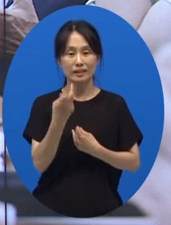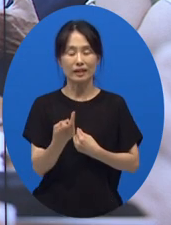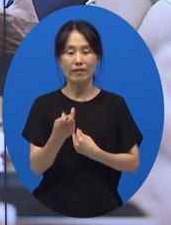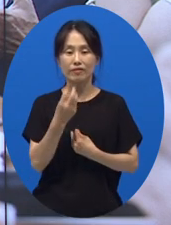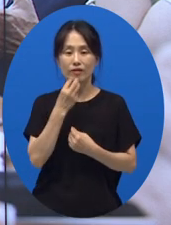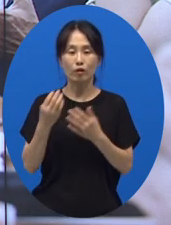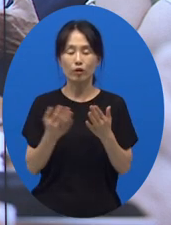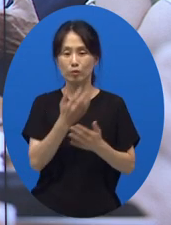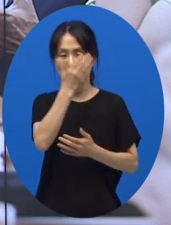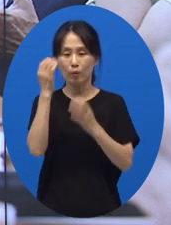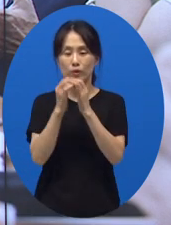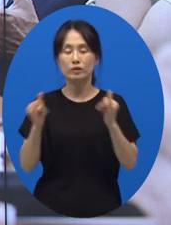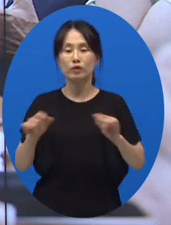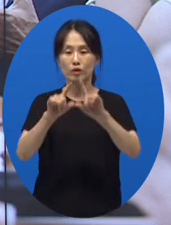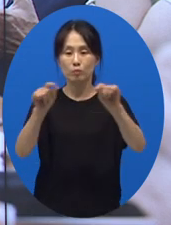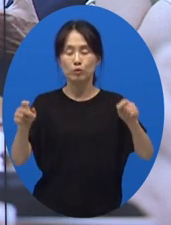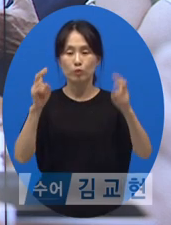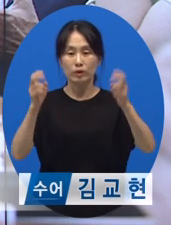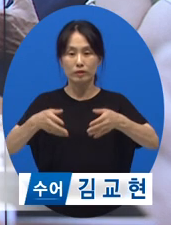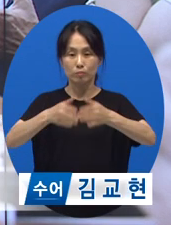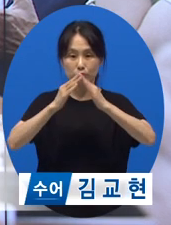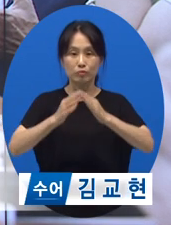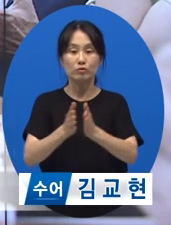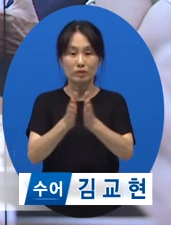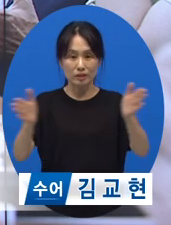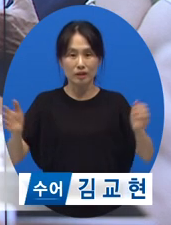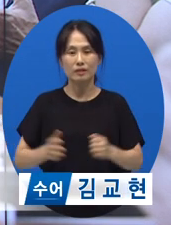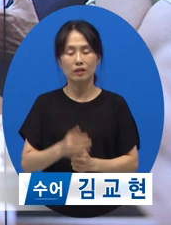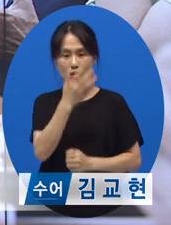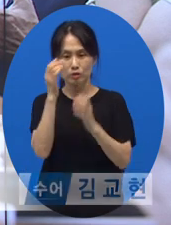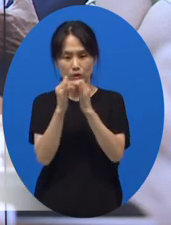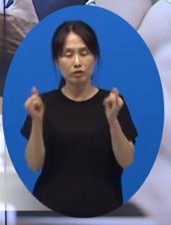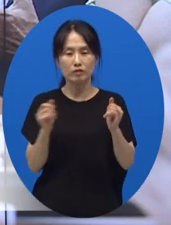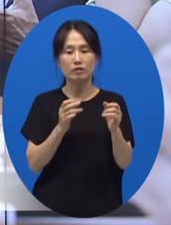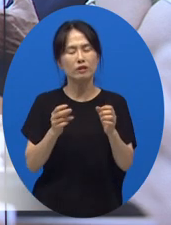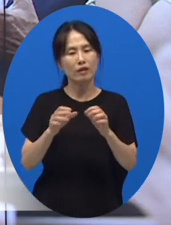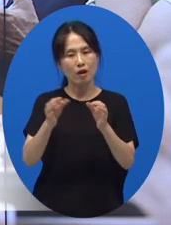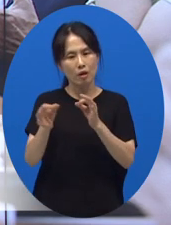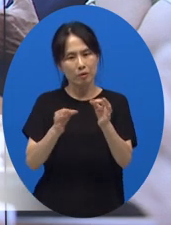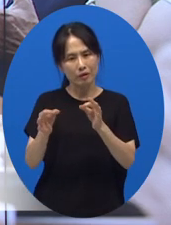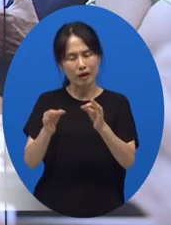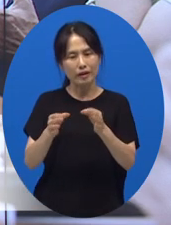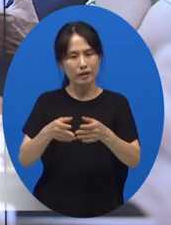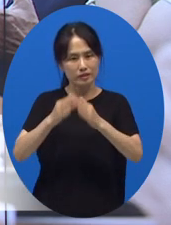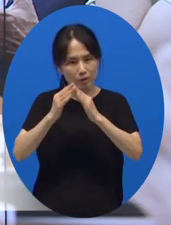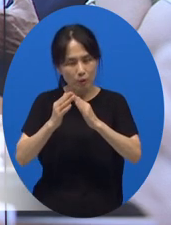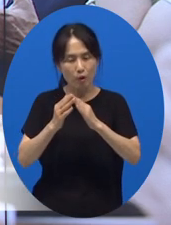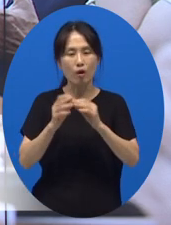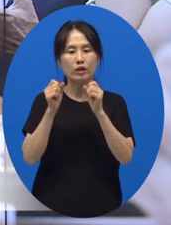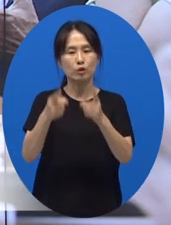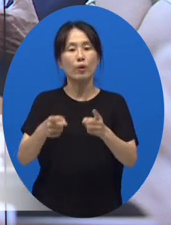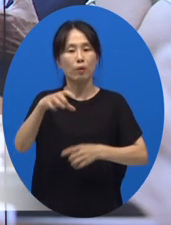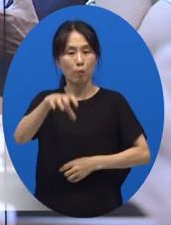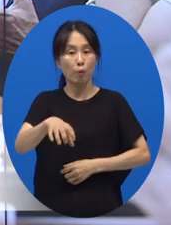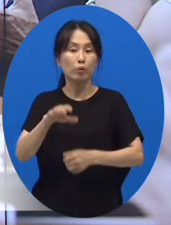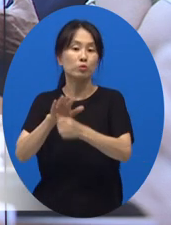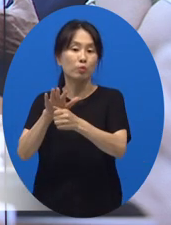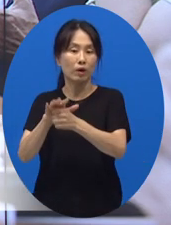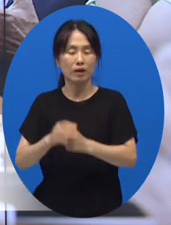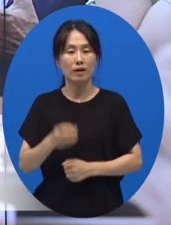안산의 경기도 청년푸드 창업허브가 문을 열었습니다. 청년들이 요식업 분야 창업을 시험해 볼 수 있는 기회의 장이 마련된